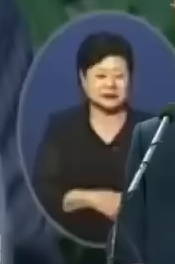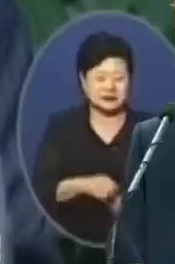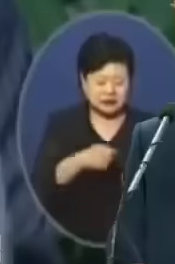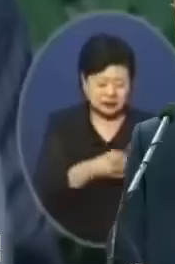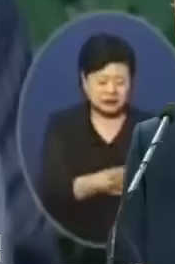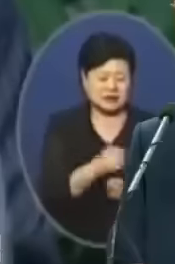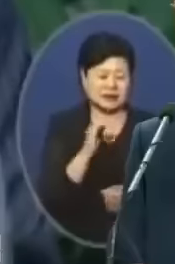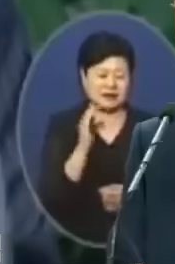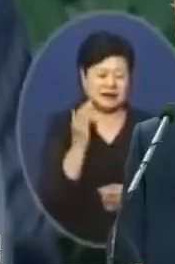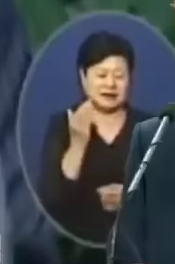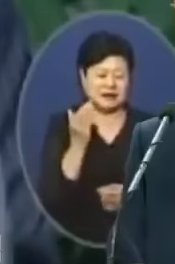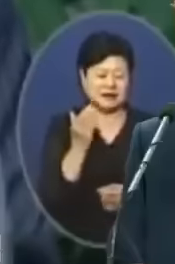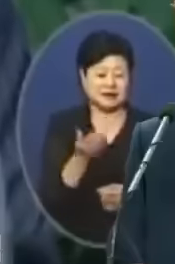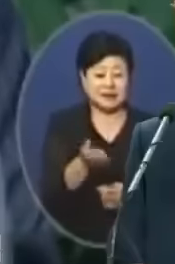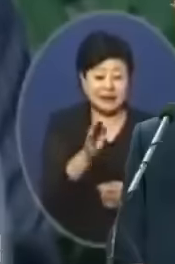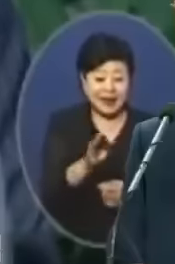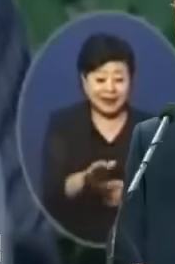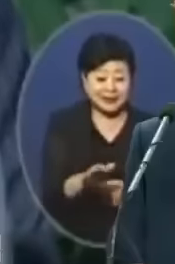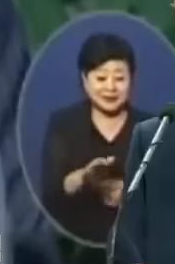되는 것입니다. 그러나